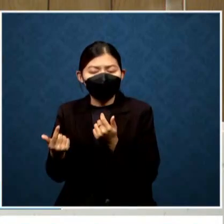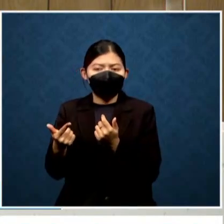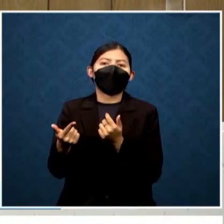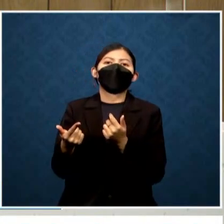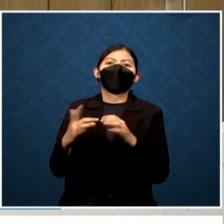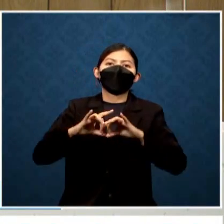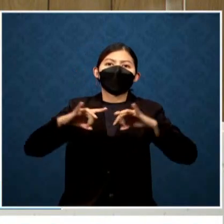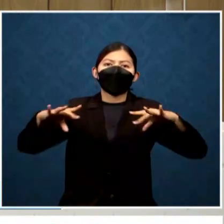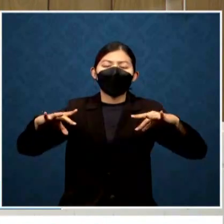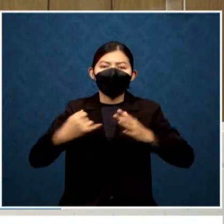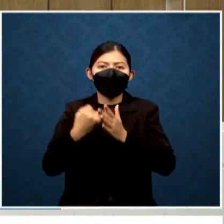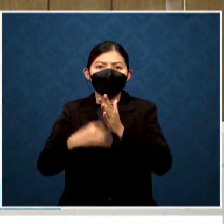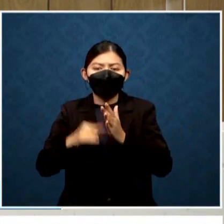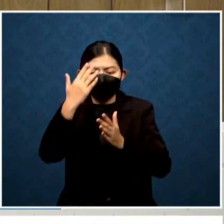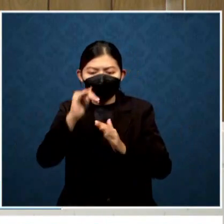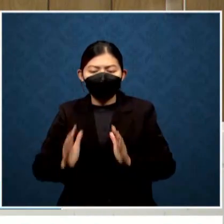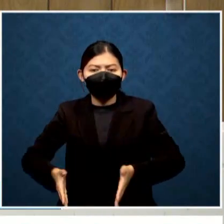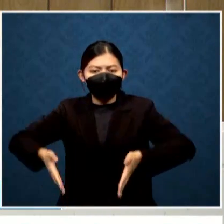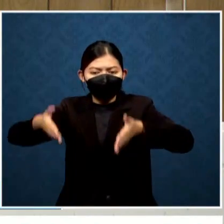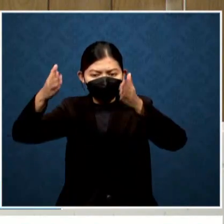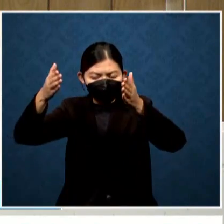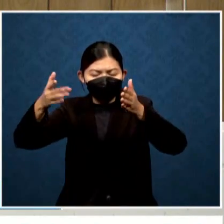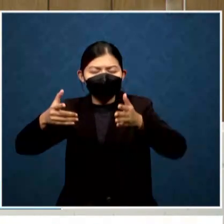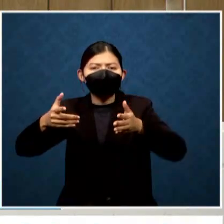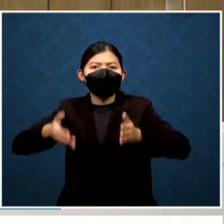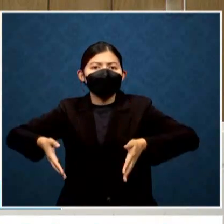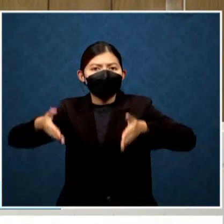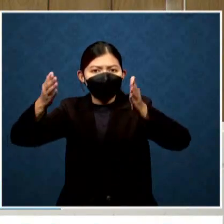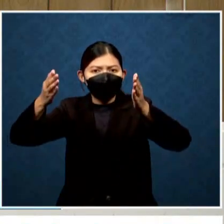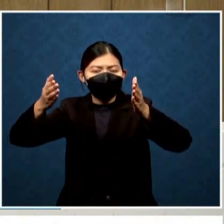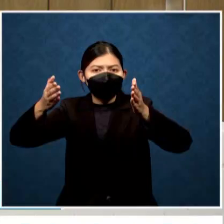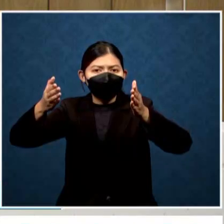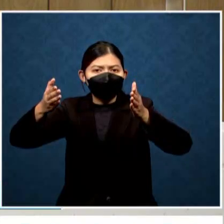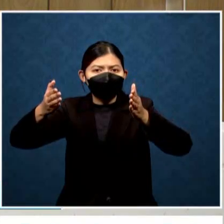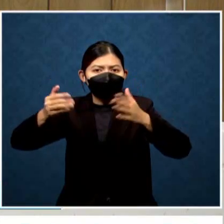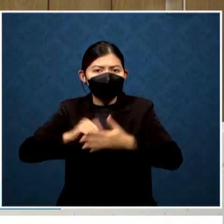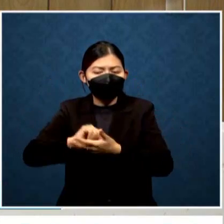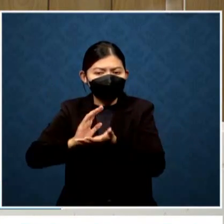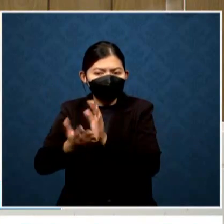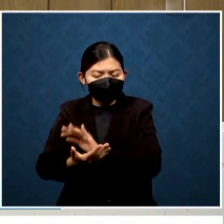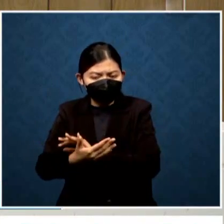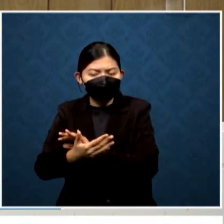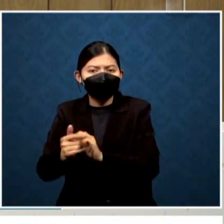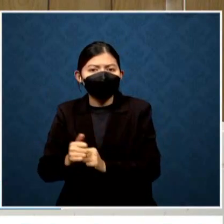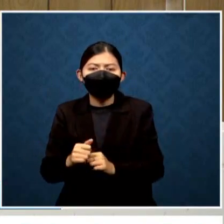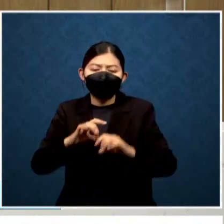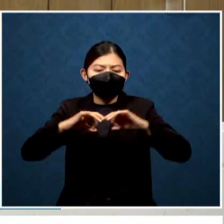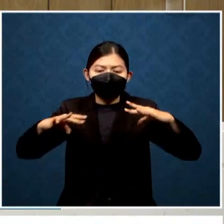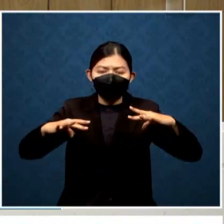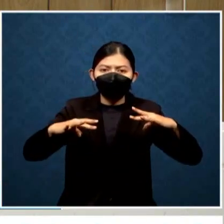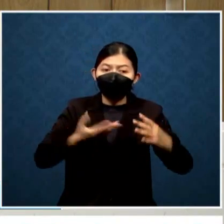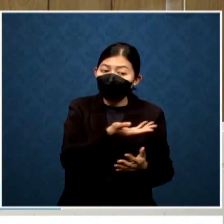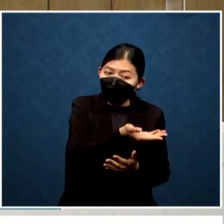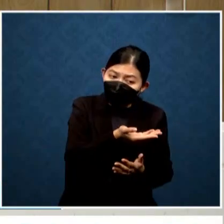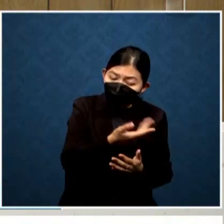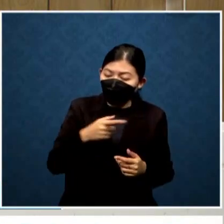องไปให้ใช้อาคารนะเมื่อเขาต้องใช้อาคารเนี่ยเขาไปดัดแปลงอย่างไปทำมันไม่ตรงเนี่ยก็ต้องเริ่มรับ